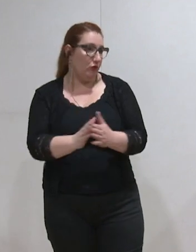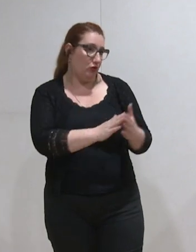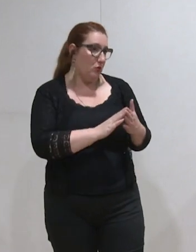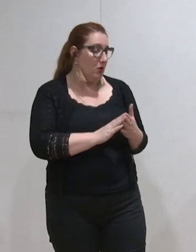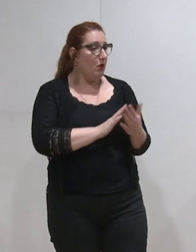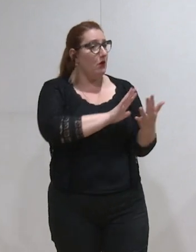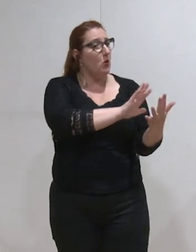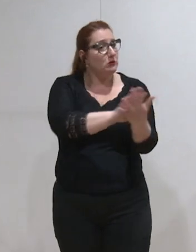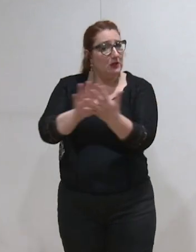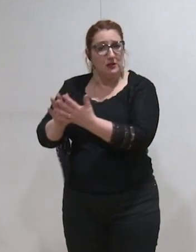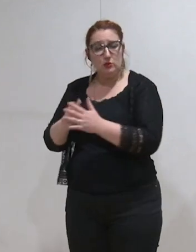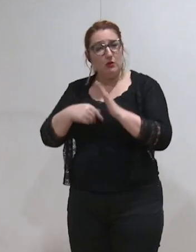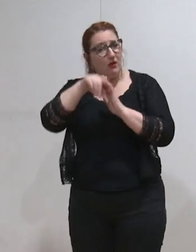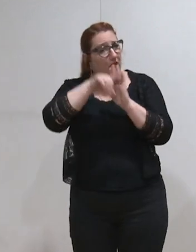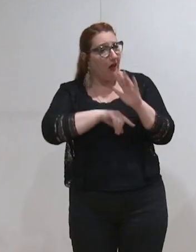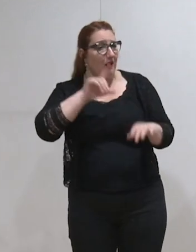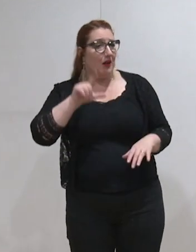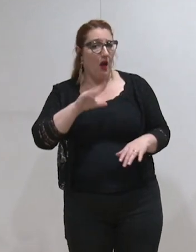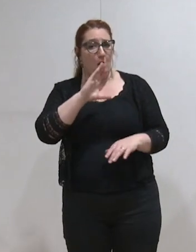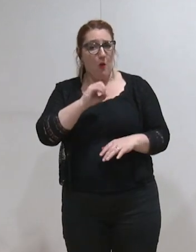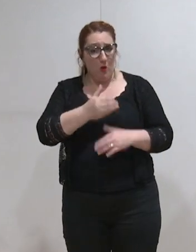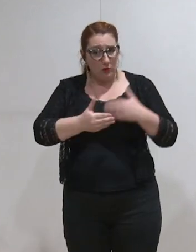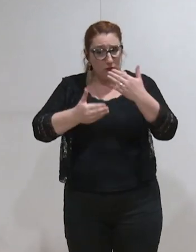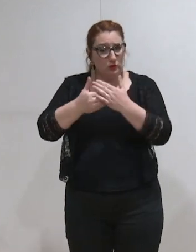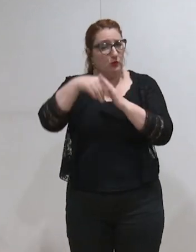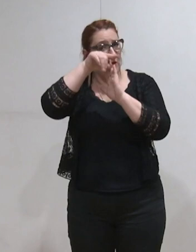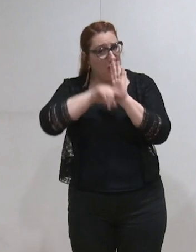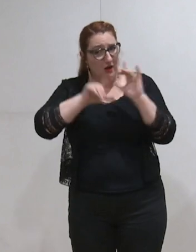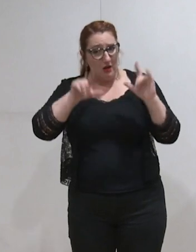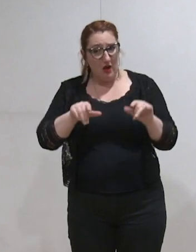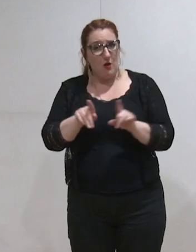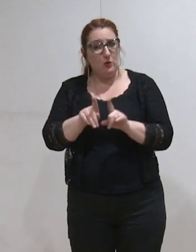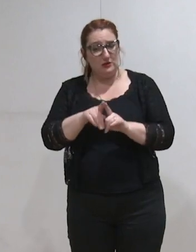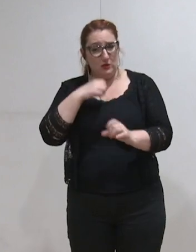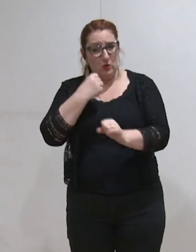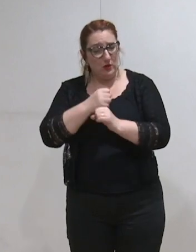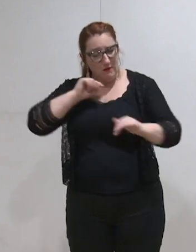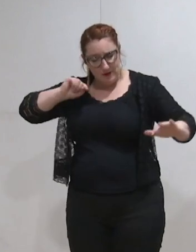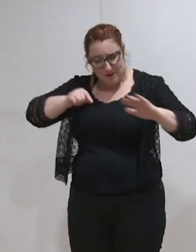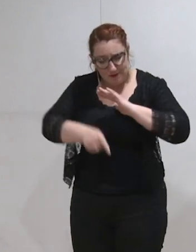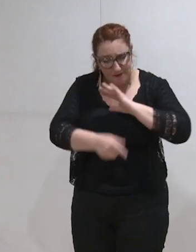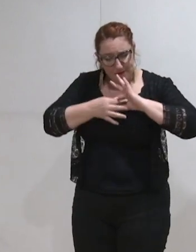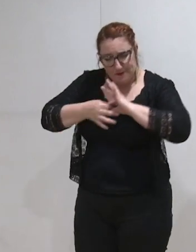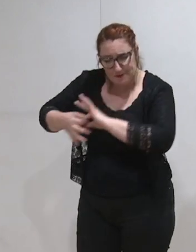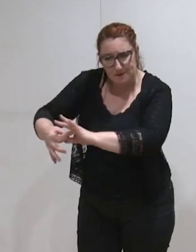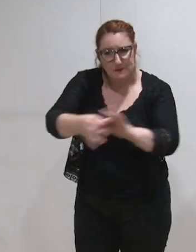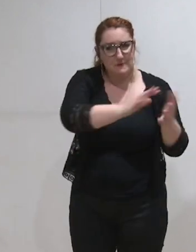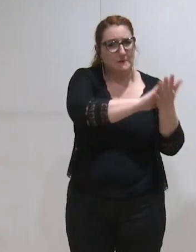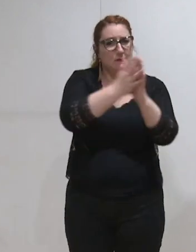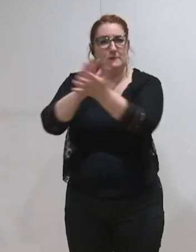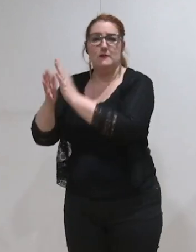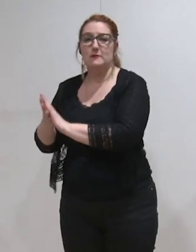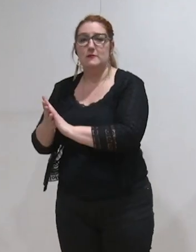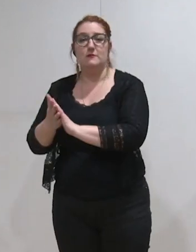coconstruction aussi et nous travaillons profondément avec le mouvement associative pour qu'il y aura pas de contestation